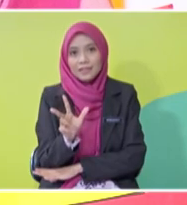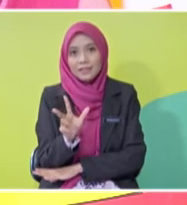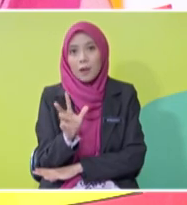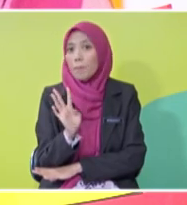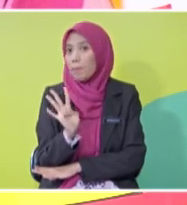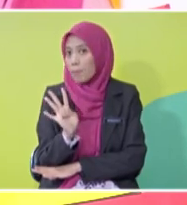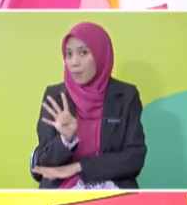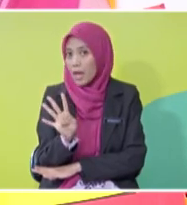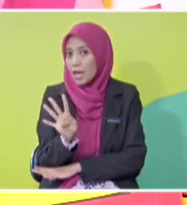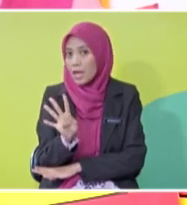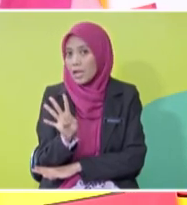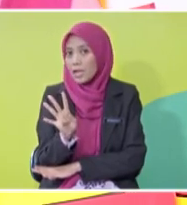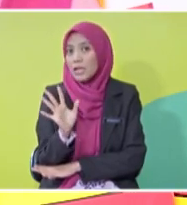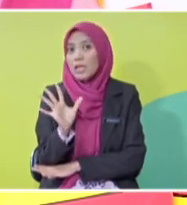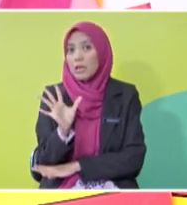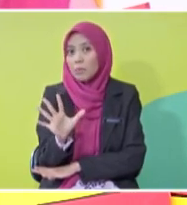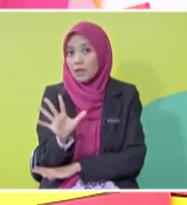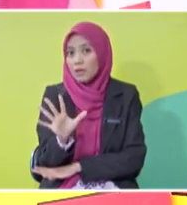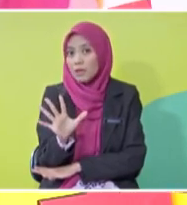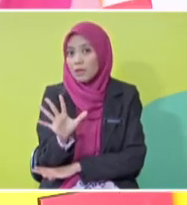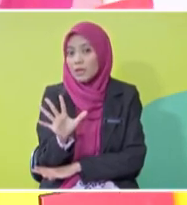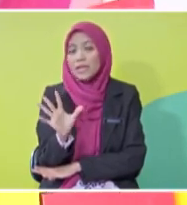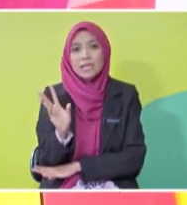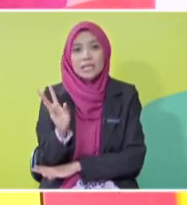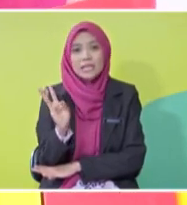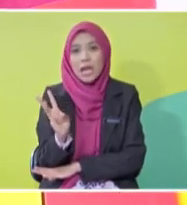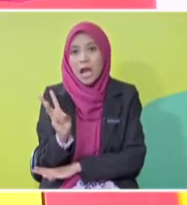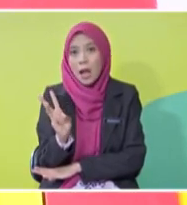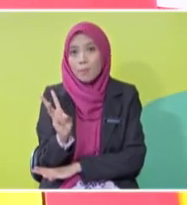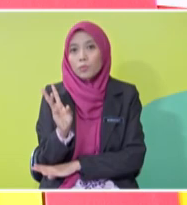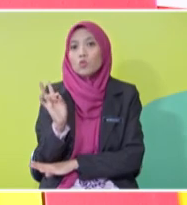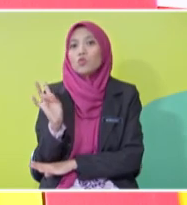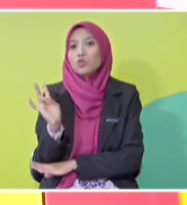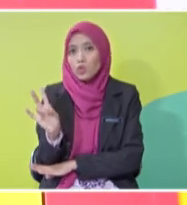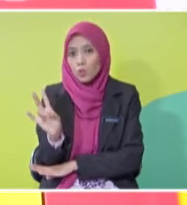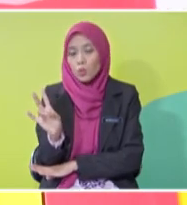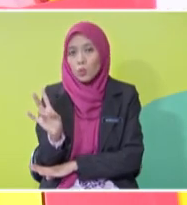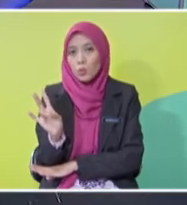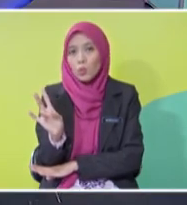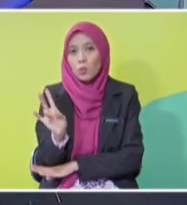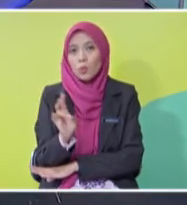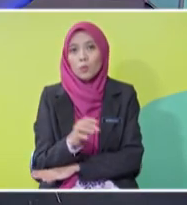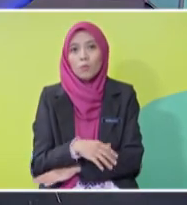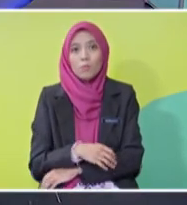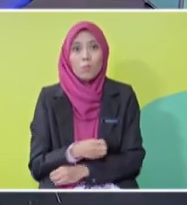empat lima enam tujuh wow